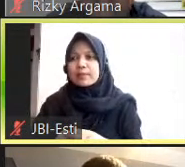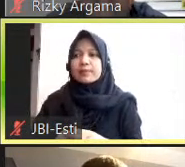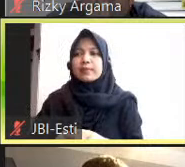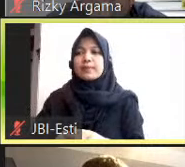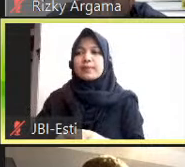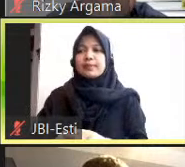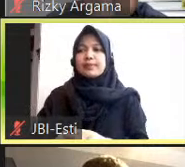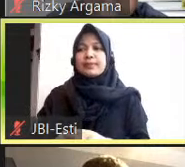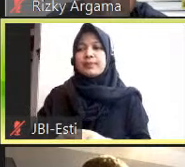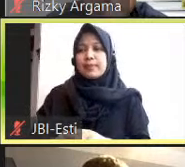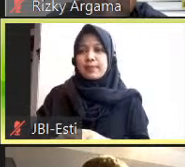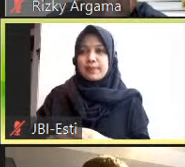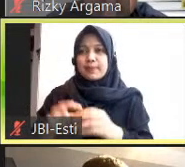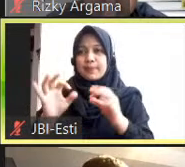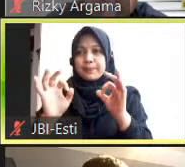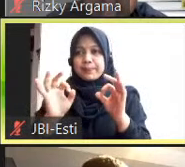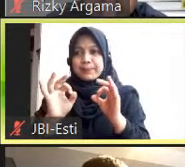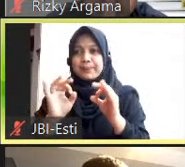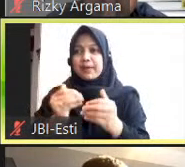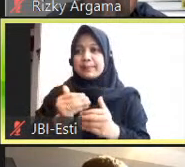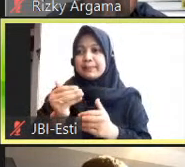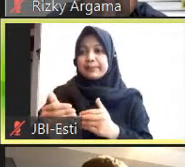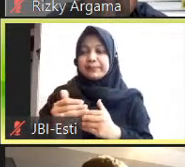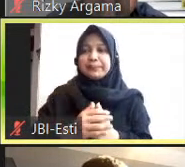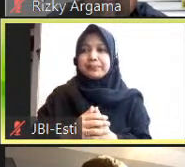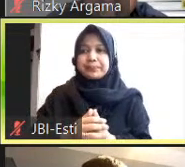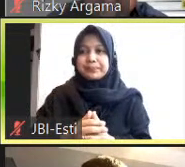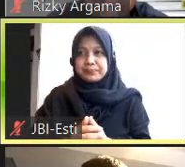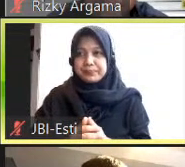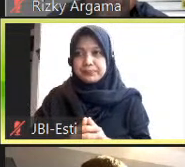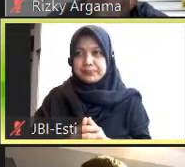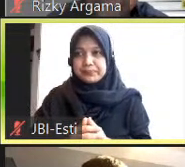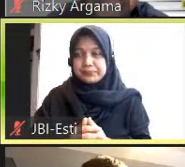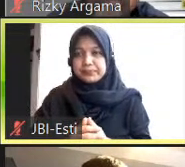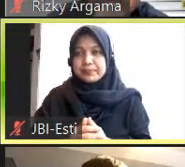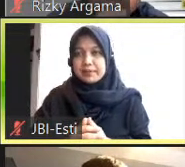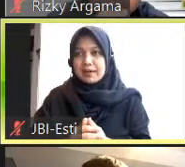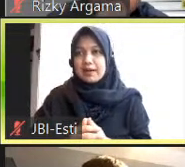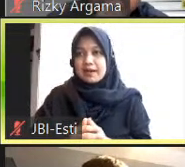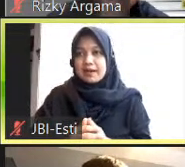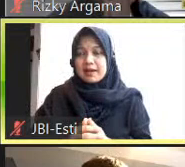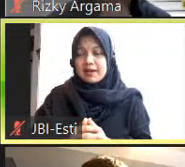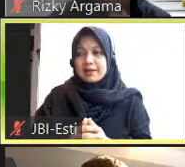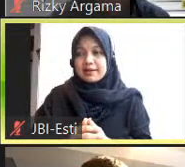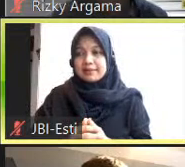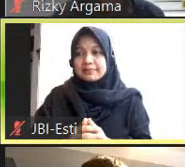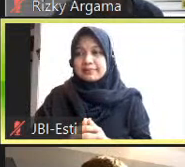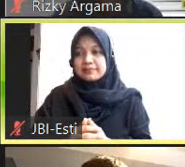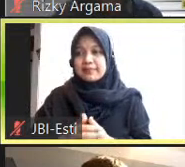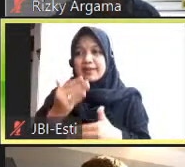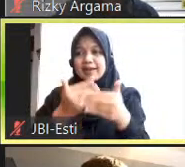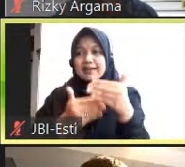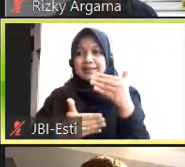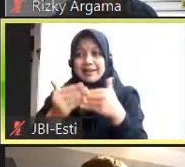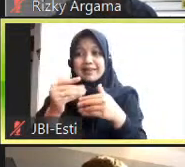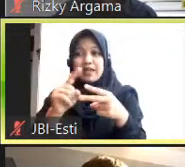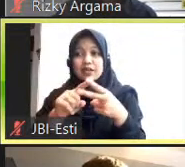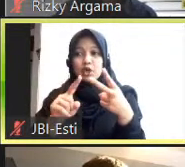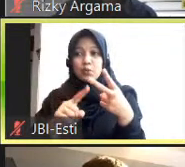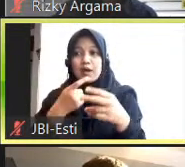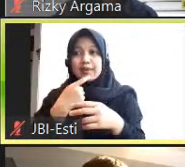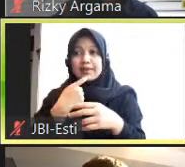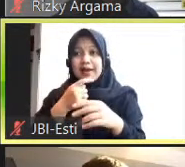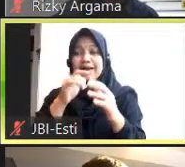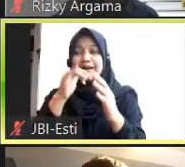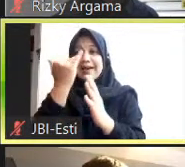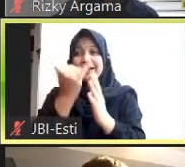berikutnya, slide berikutnya. Saya akan ada dua slides ya, tentang revisi Undang-Undang KPK